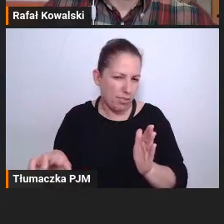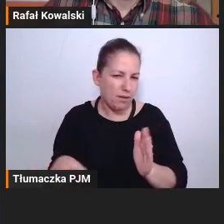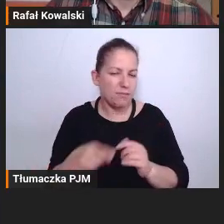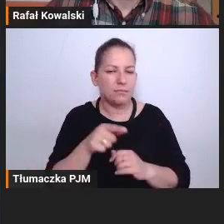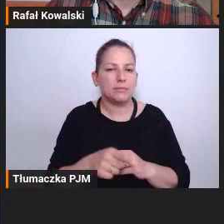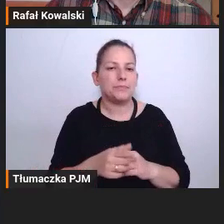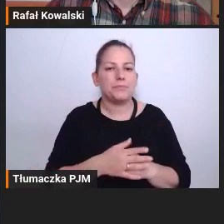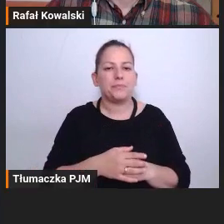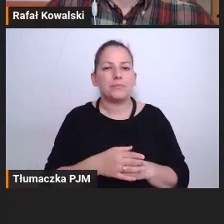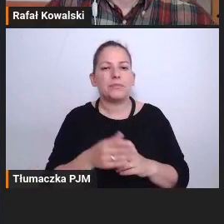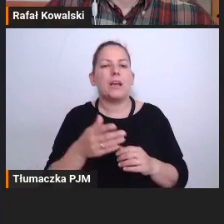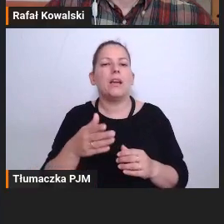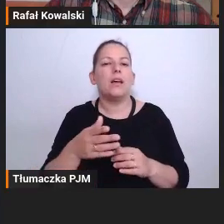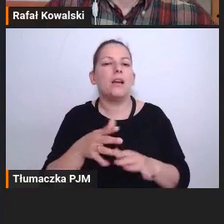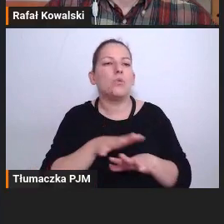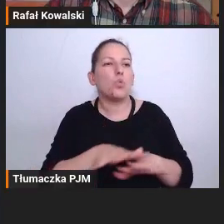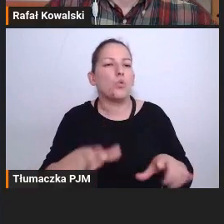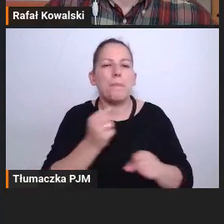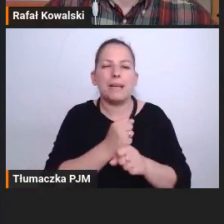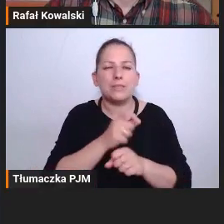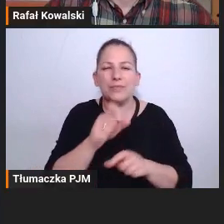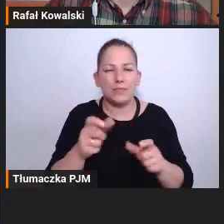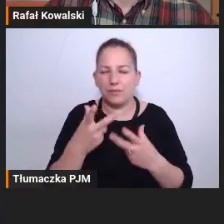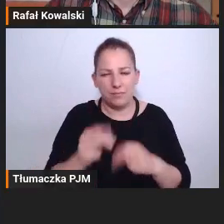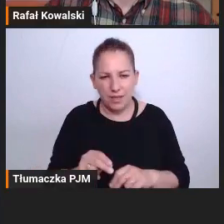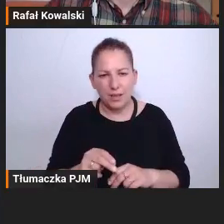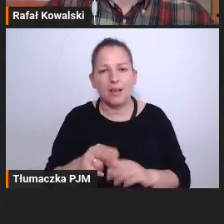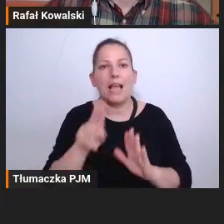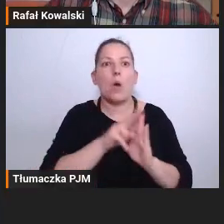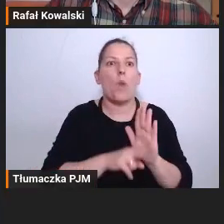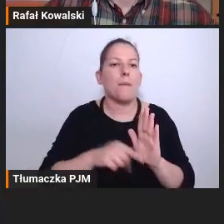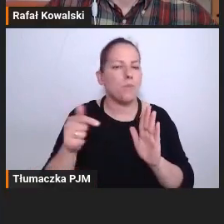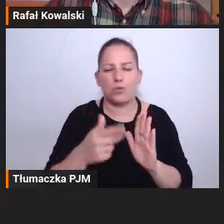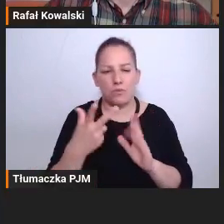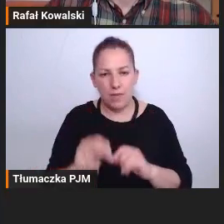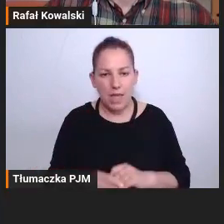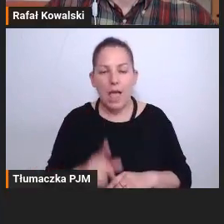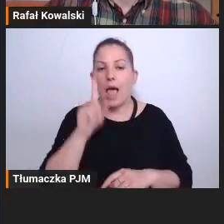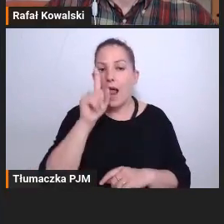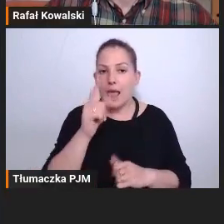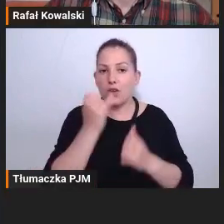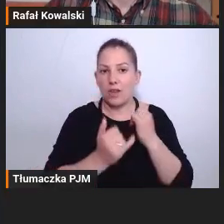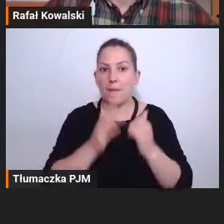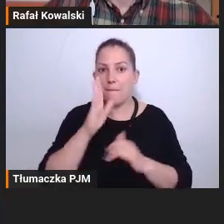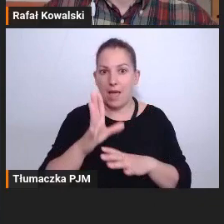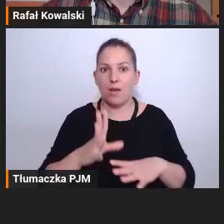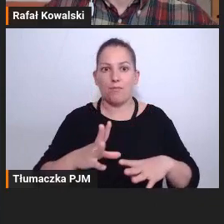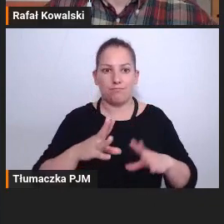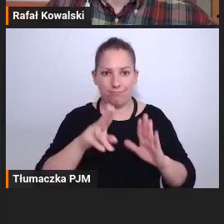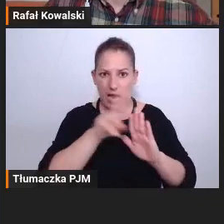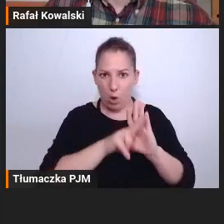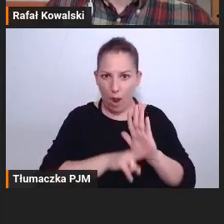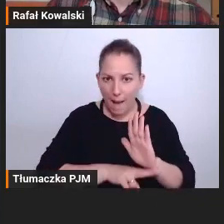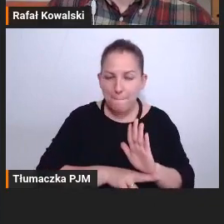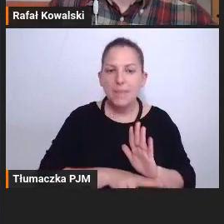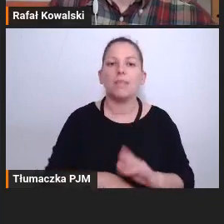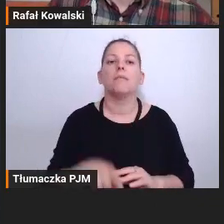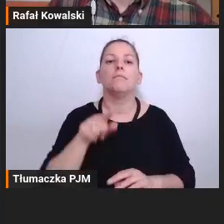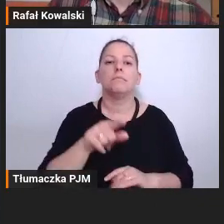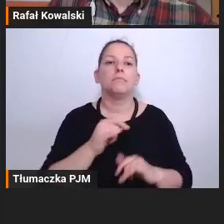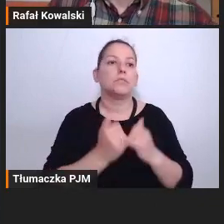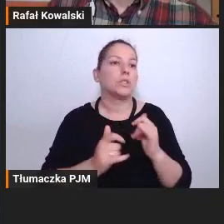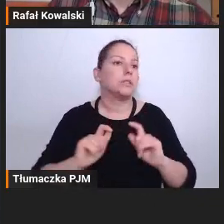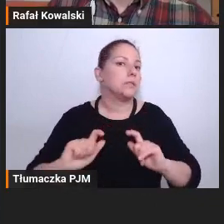50 pracowników, więc nie mają obowiązku przyjęcia regulaminu pracy. Natomiast jeżeli mają przyjęty taki regulamin, jeżeli by się to